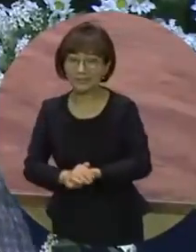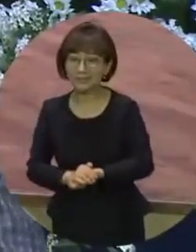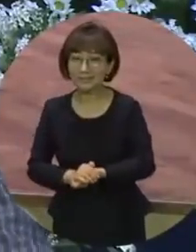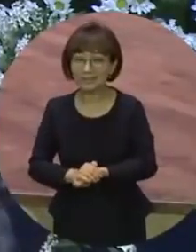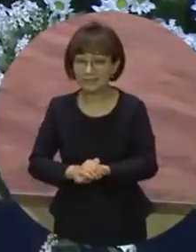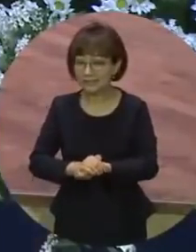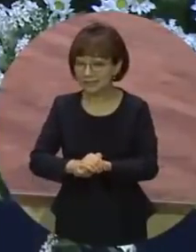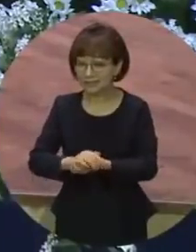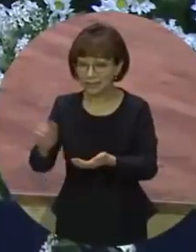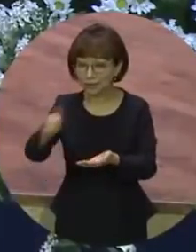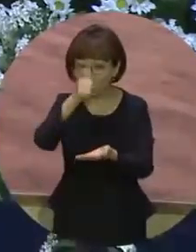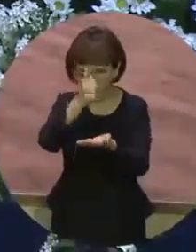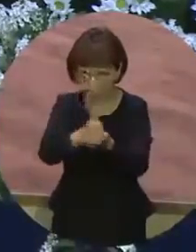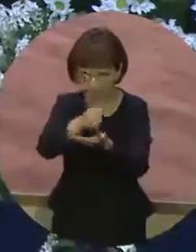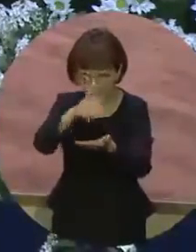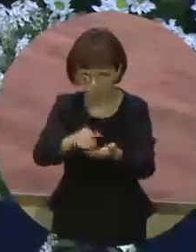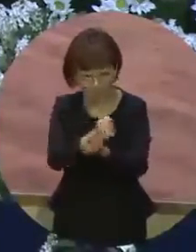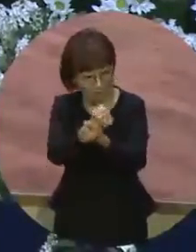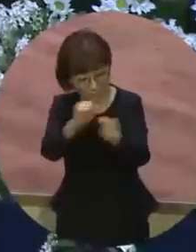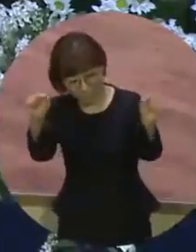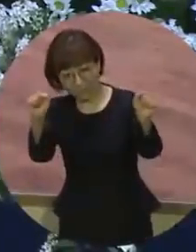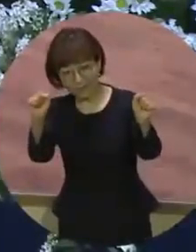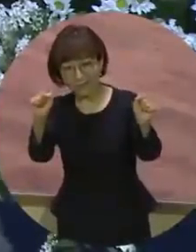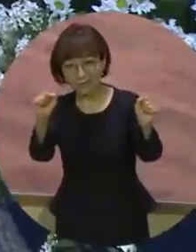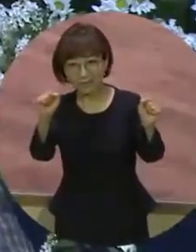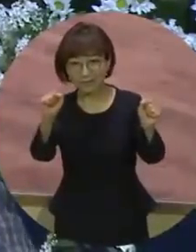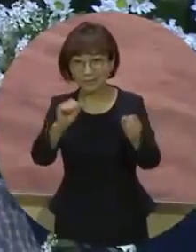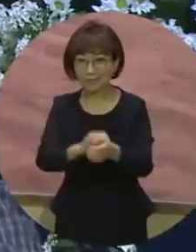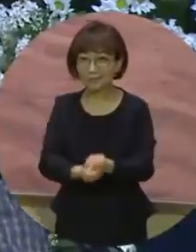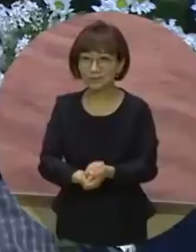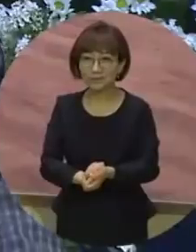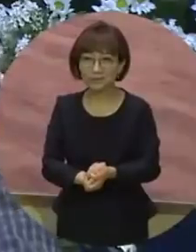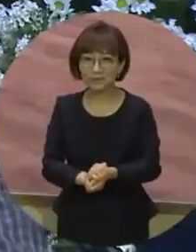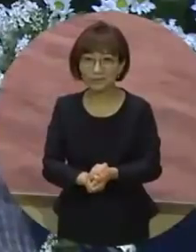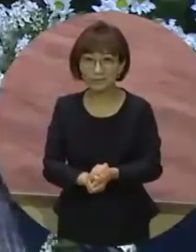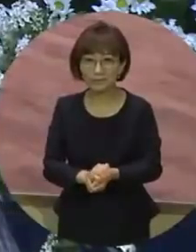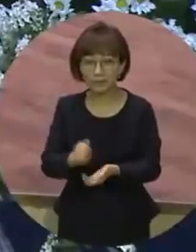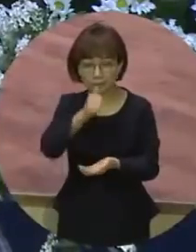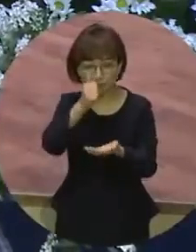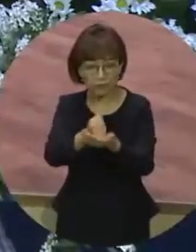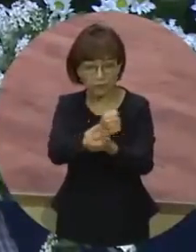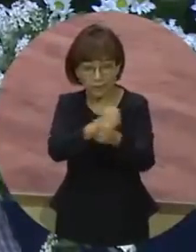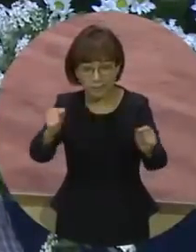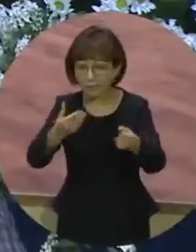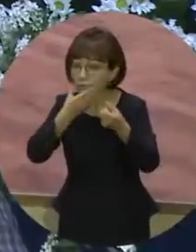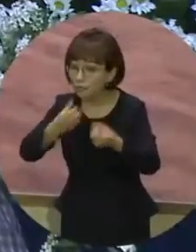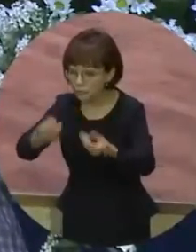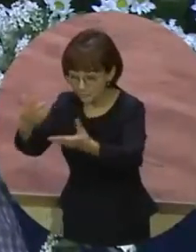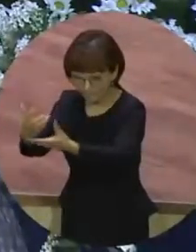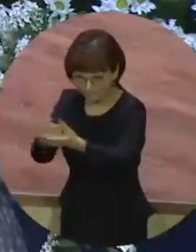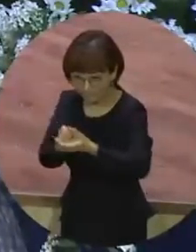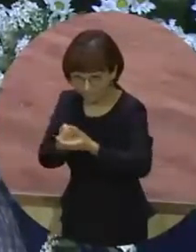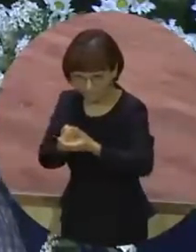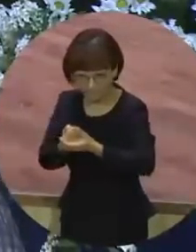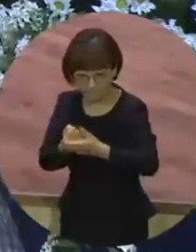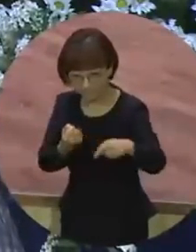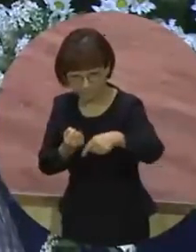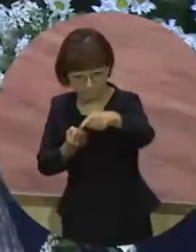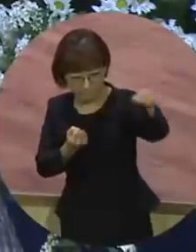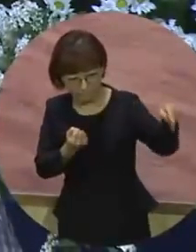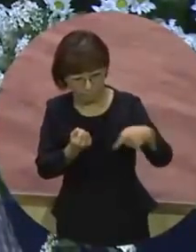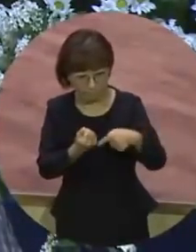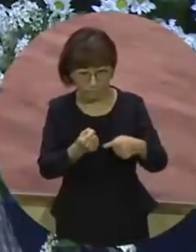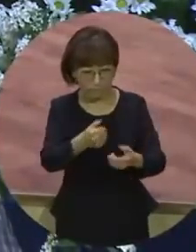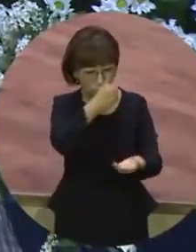문제에서 완전 해방된 자유를 누리고 그 축복을 남아 누릴 것이 아니라 아직도 뭐요, 죄의 굴레에 잡혀